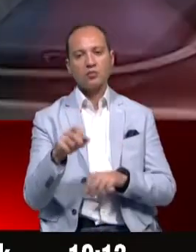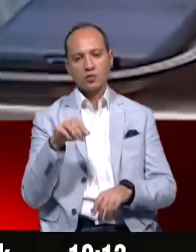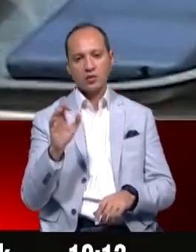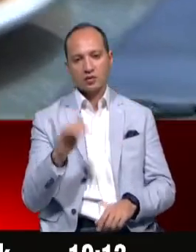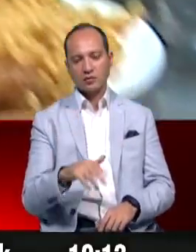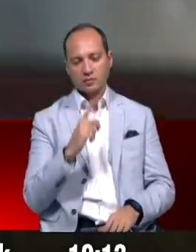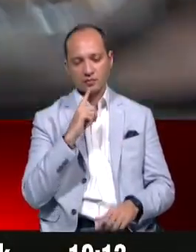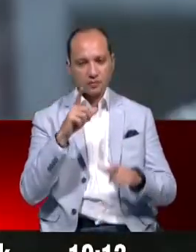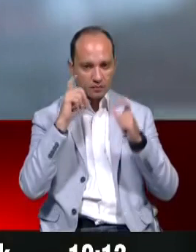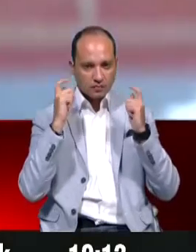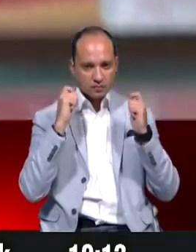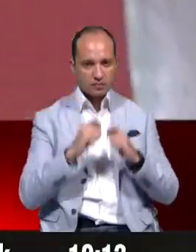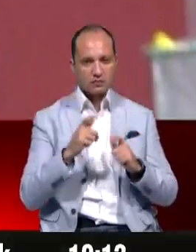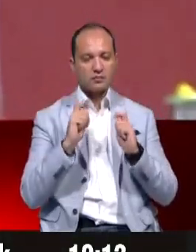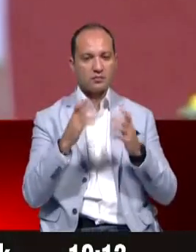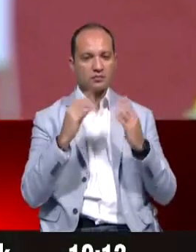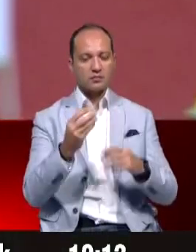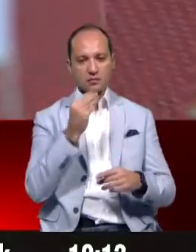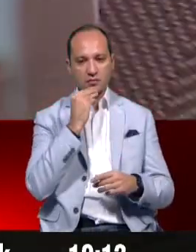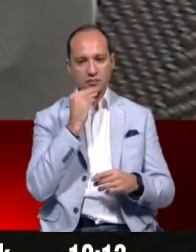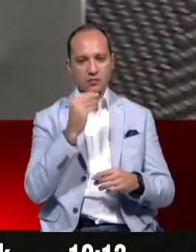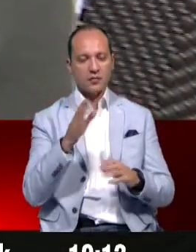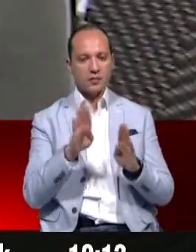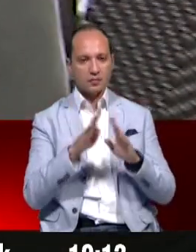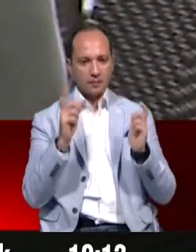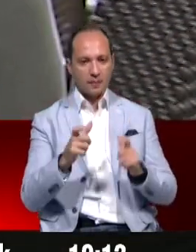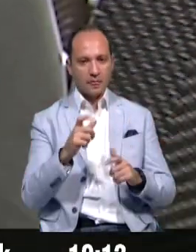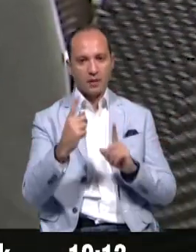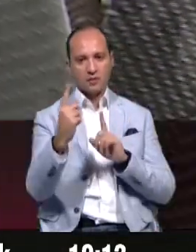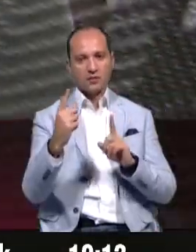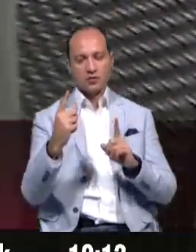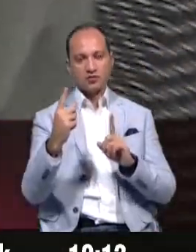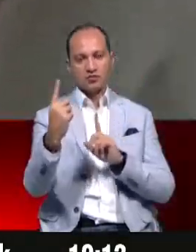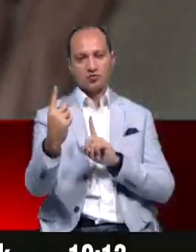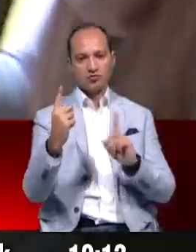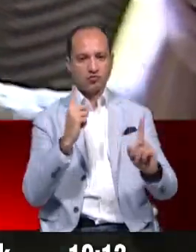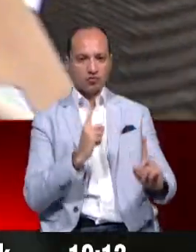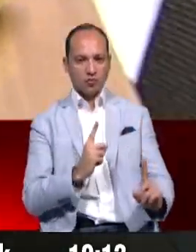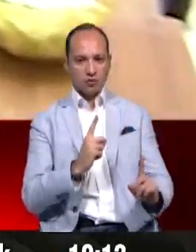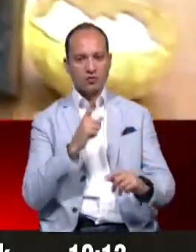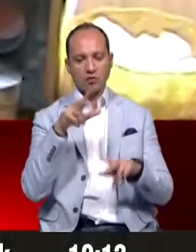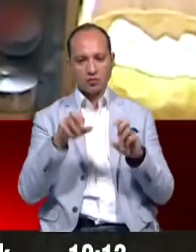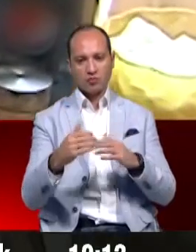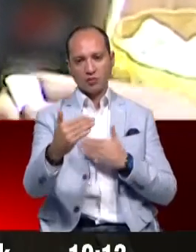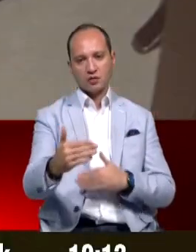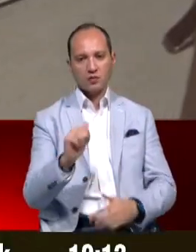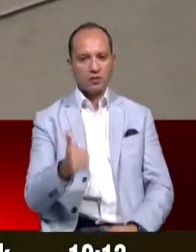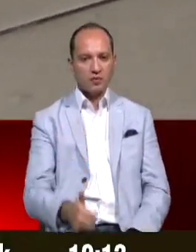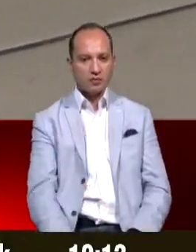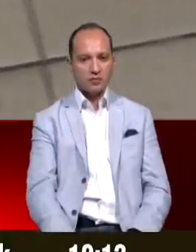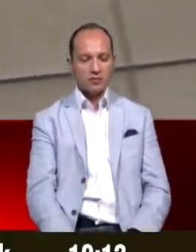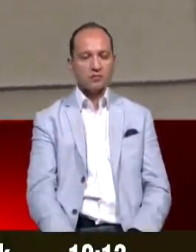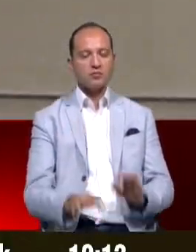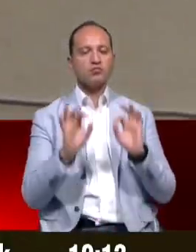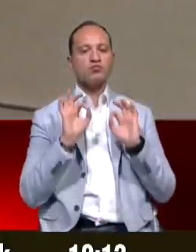oturdum. Maske çıkartmanın zorunlu olduğu yemek yenilen kapalı ortamda çapraz oturmak, araya mesafe koymak büyük önem taşıyor.